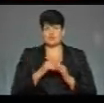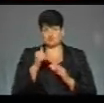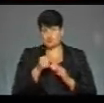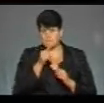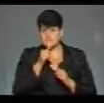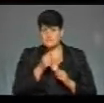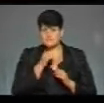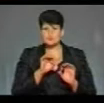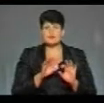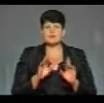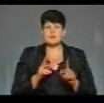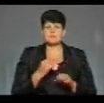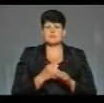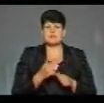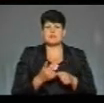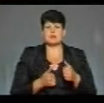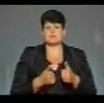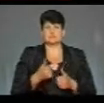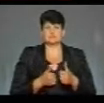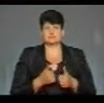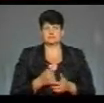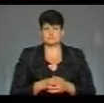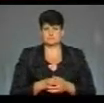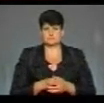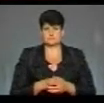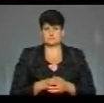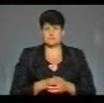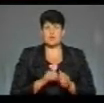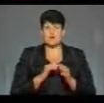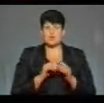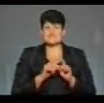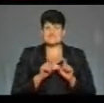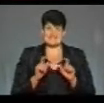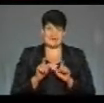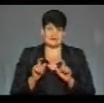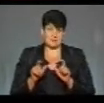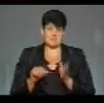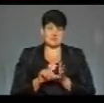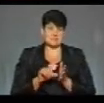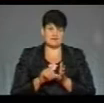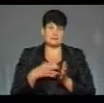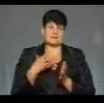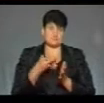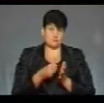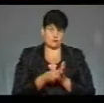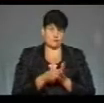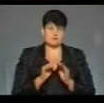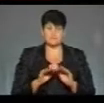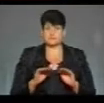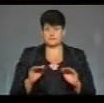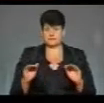Вона розповіла, як працювала конкурсна комісія. Кожен заклад представляв своїх